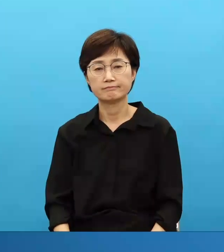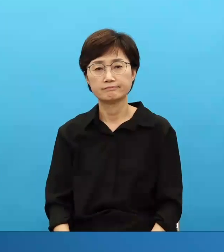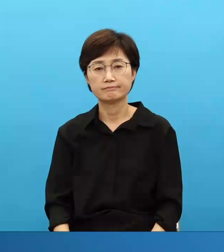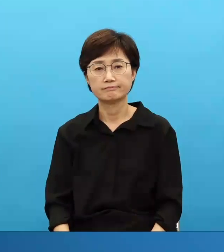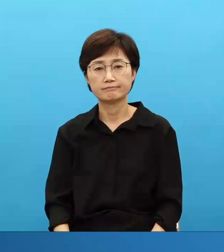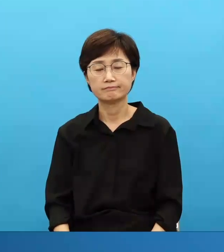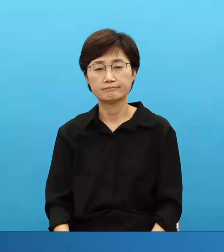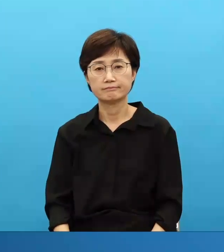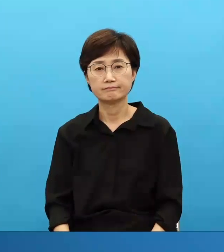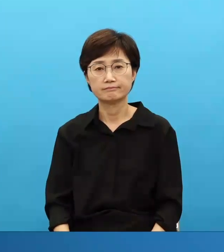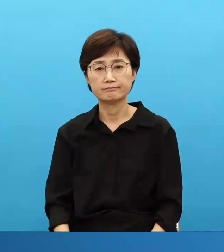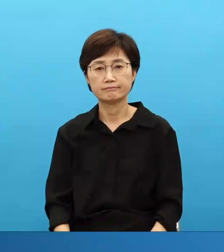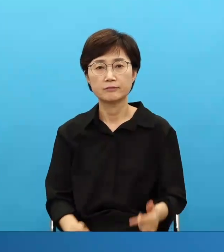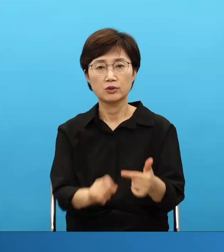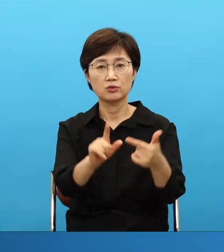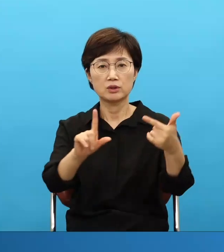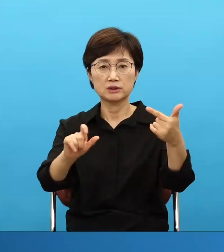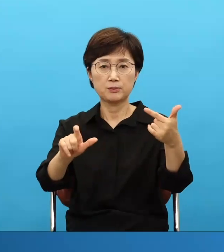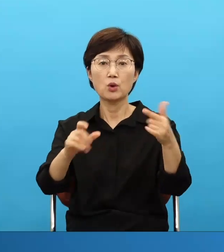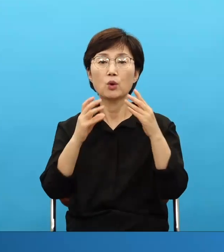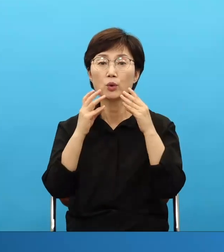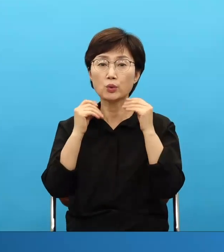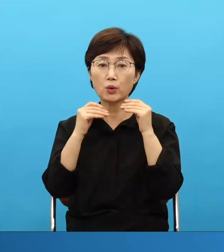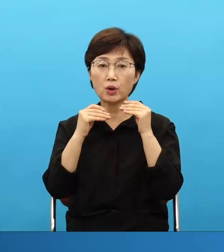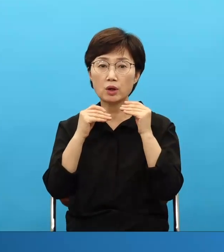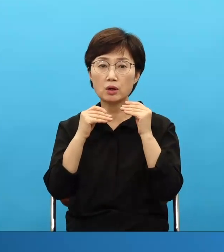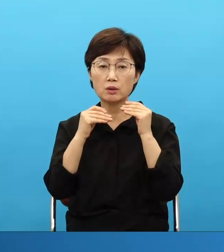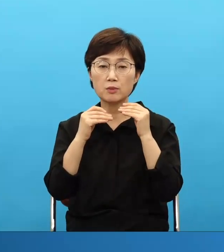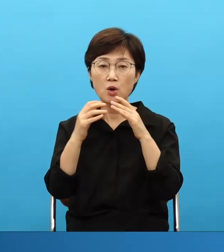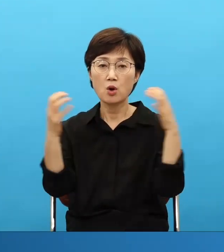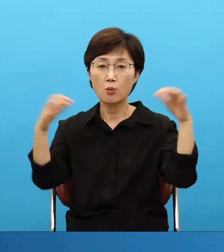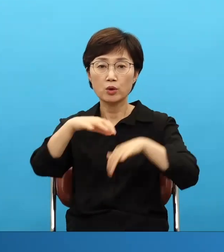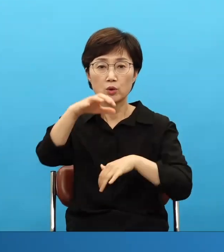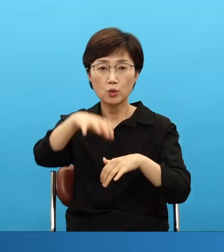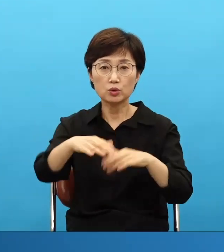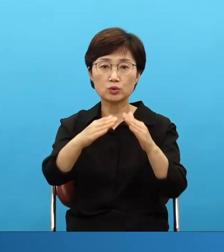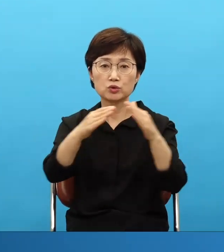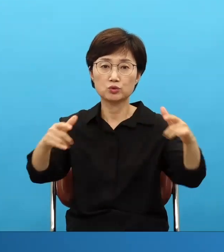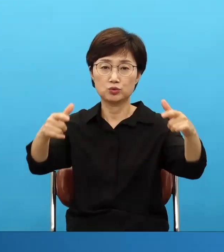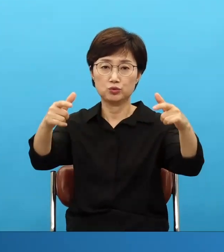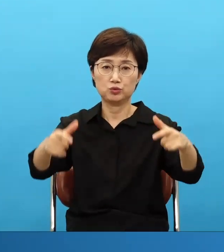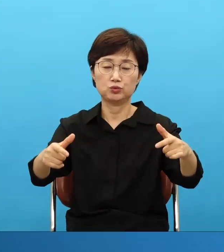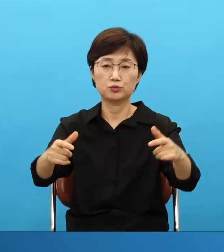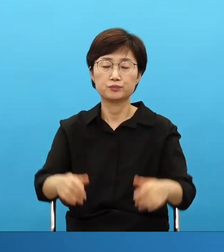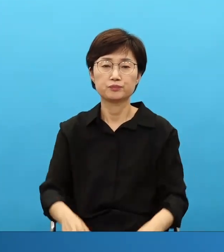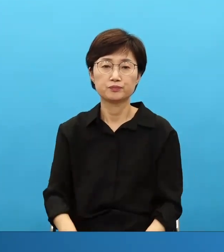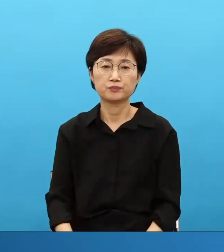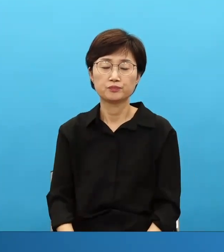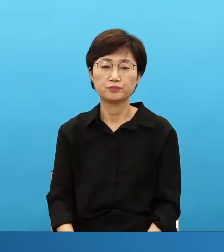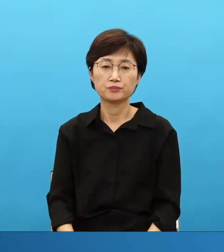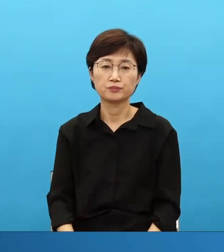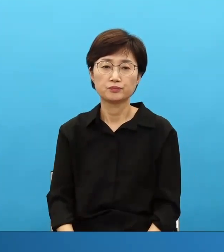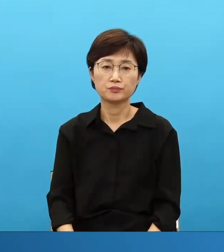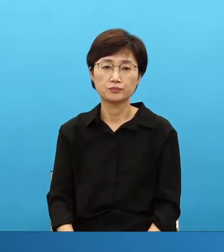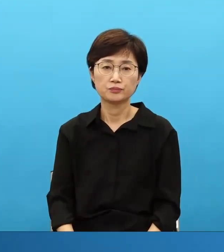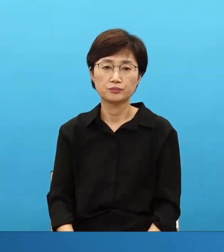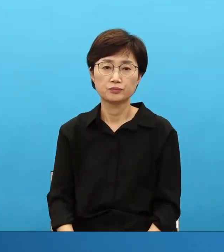열립니다 6월 15일 토요 심 예배는 전북 지회를 중심으로 전주 예한 교회에서 열립니다